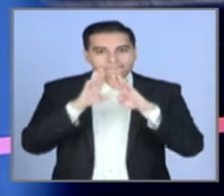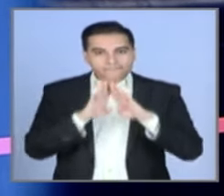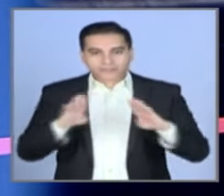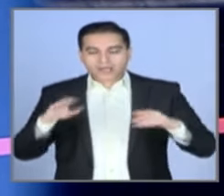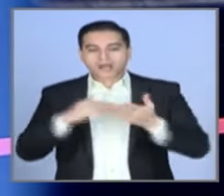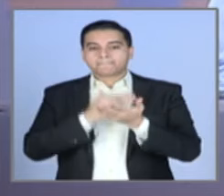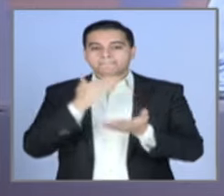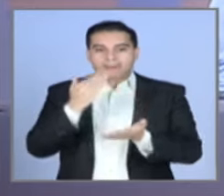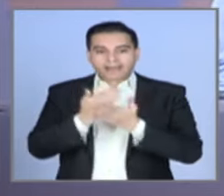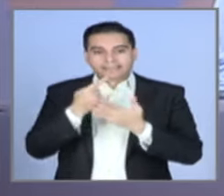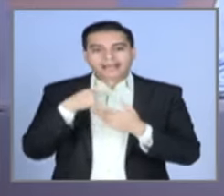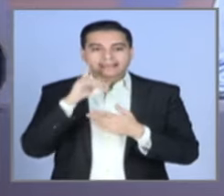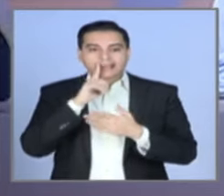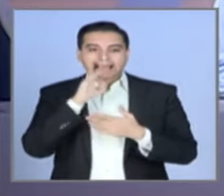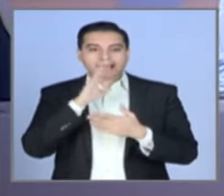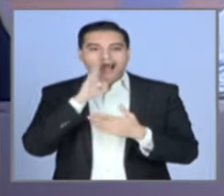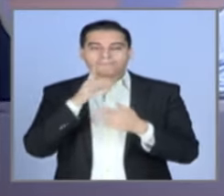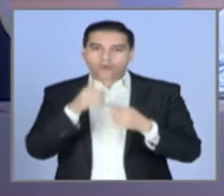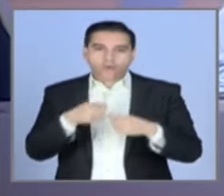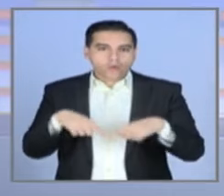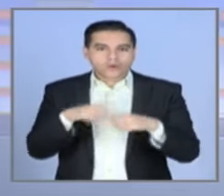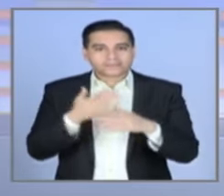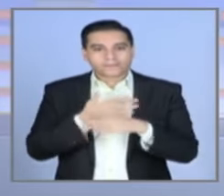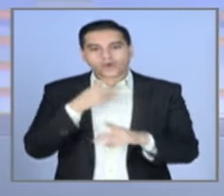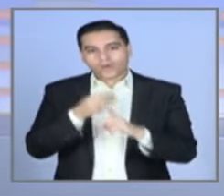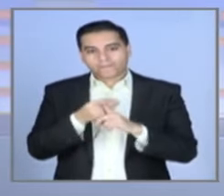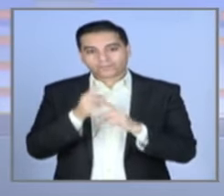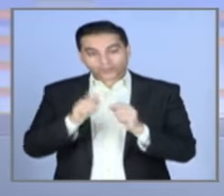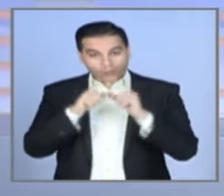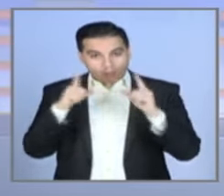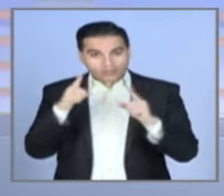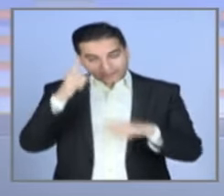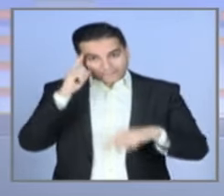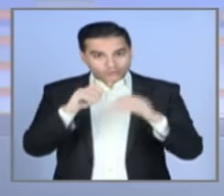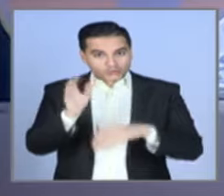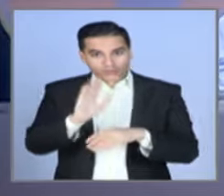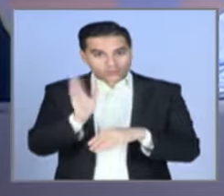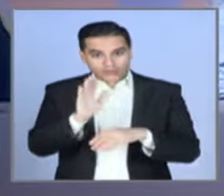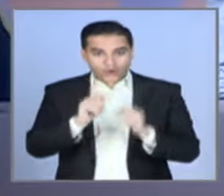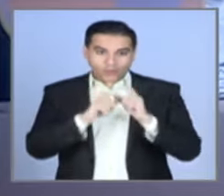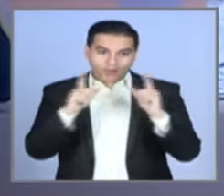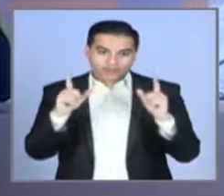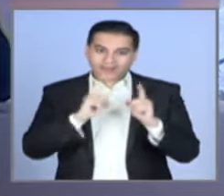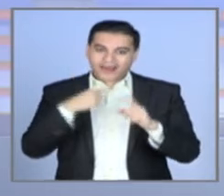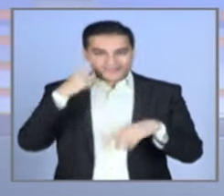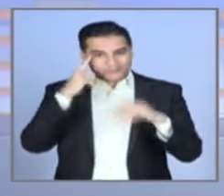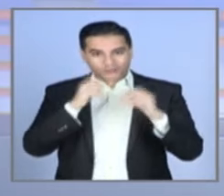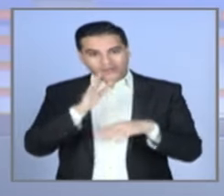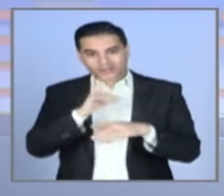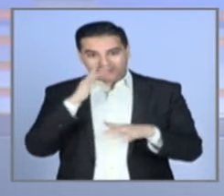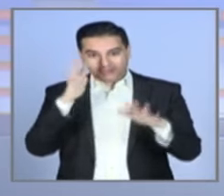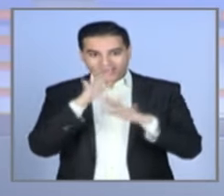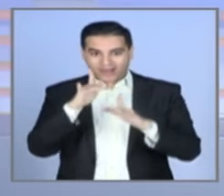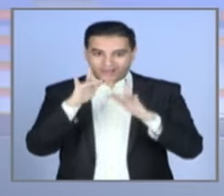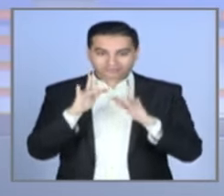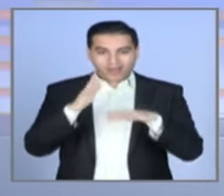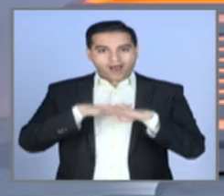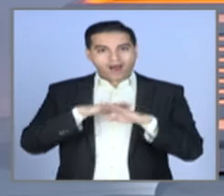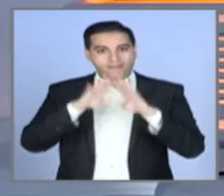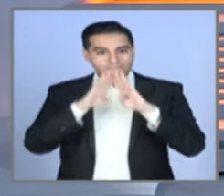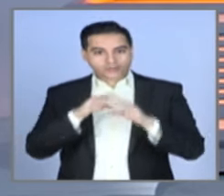مدارس. فده اللي اتعلمته يعني، حبيتها قوي يعني، بحبها. واضح ان انت مش متوتره. ايوه وقفتي على